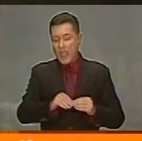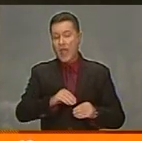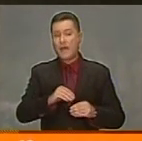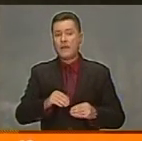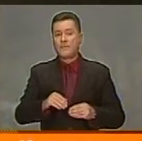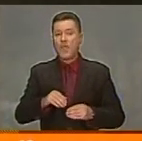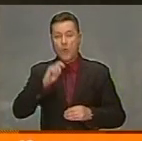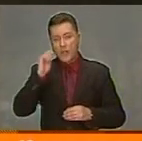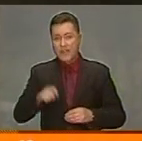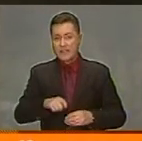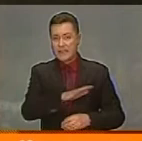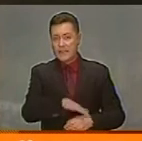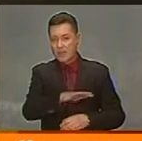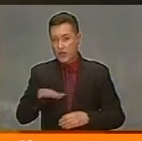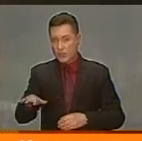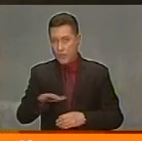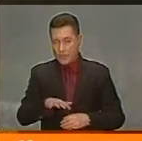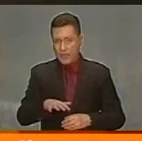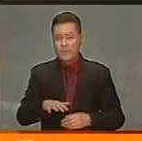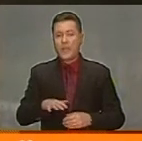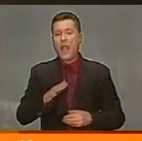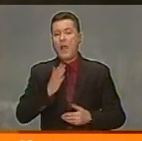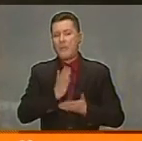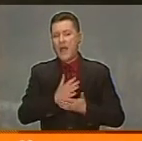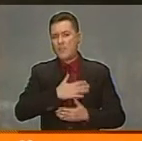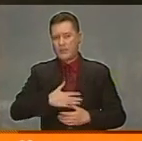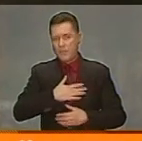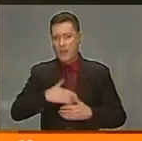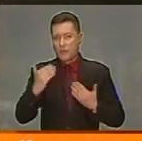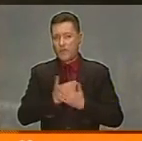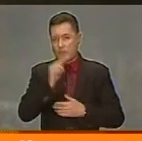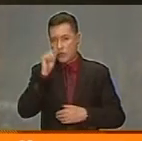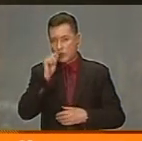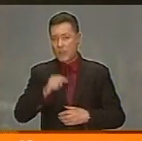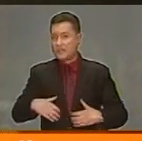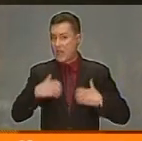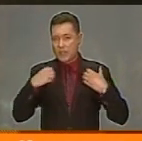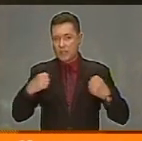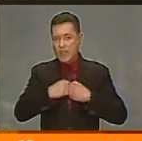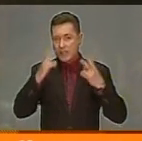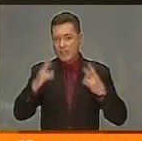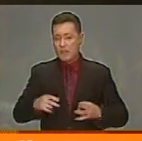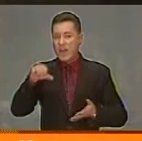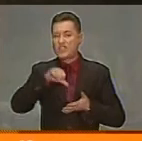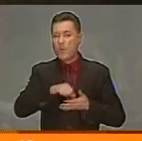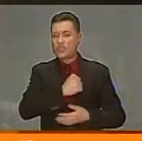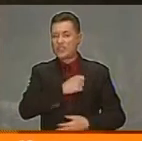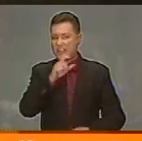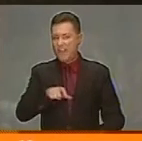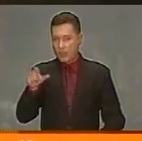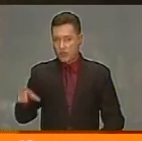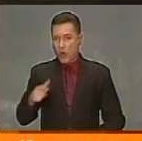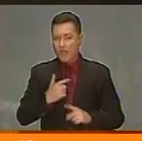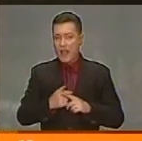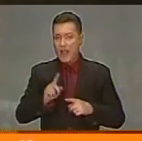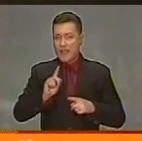контролює українська влада. А маємо ще одну неприємну новину із Луганщини. Там страшне ДТП за участі військових. Це